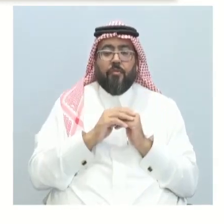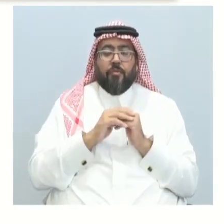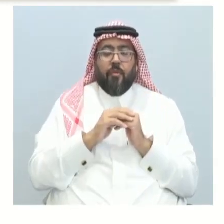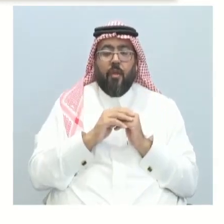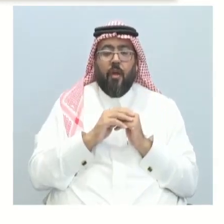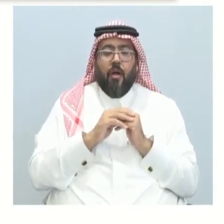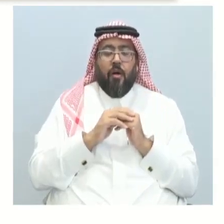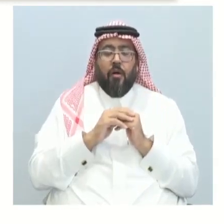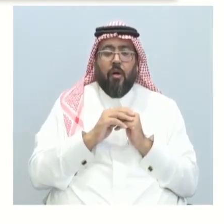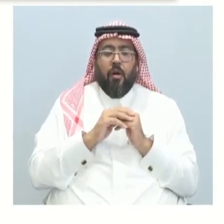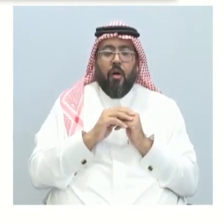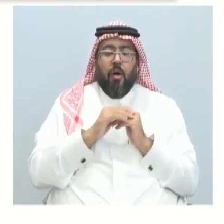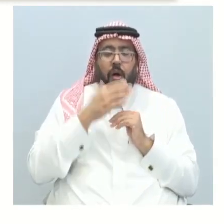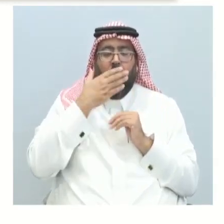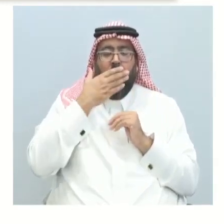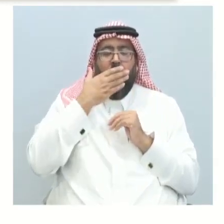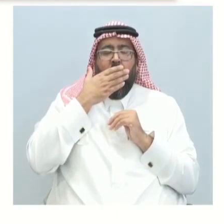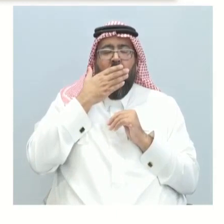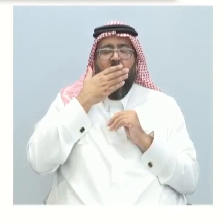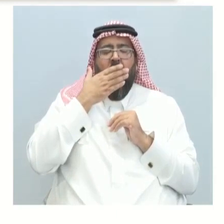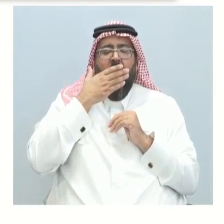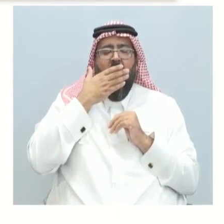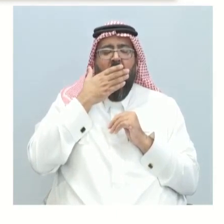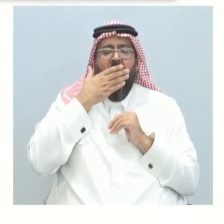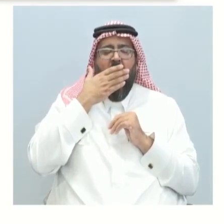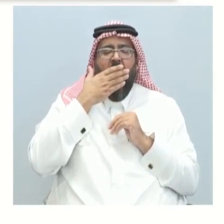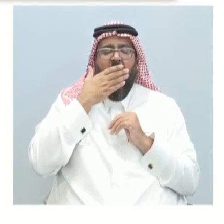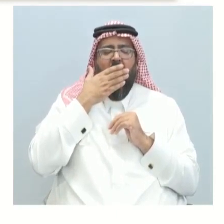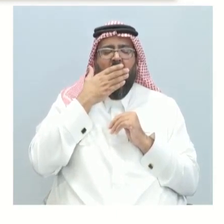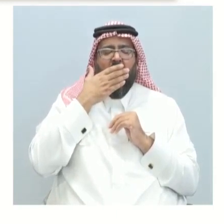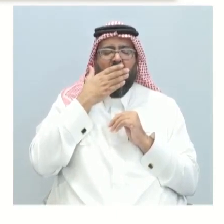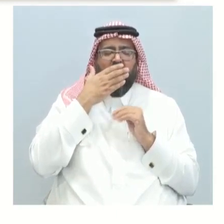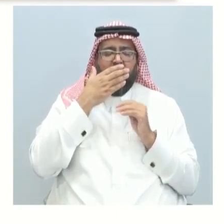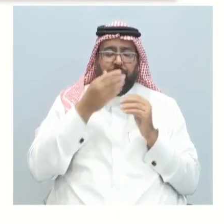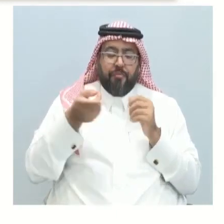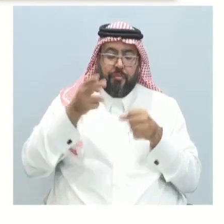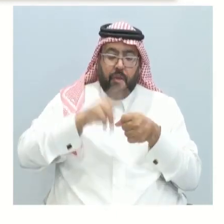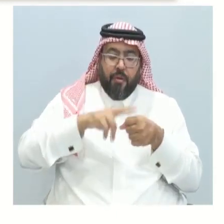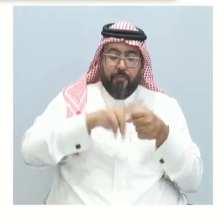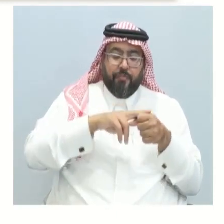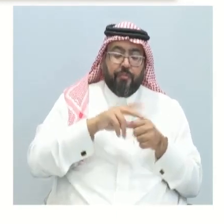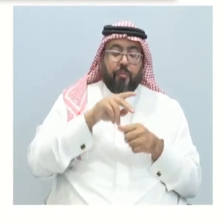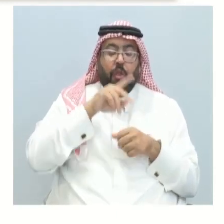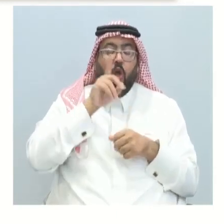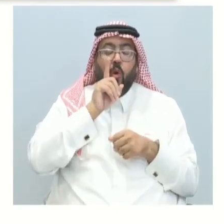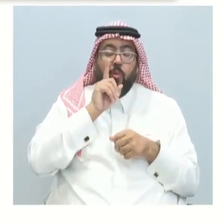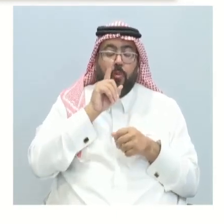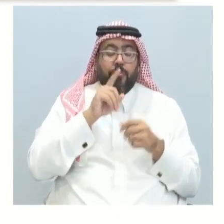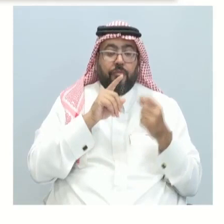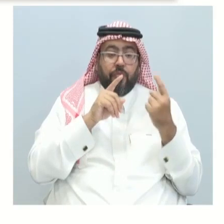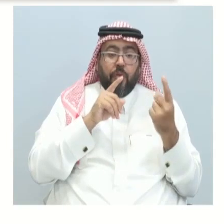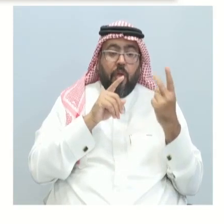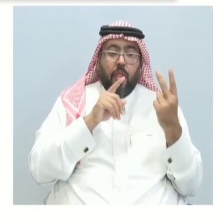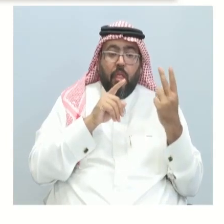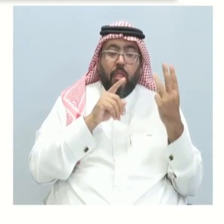من من جانب الاب ايضا تكرر الامر ببر الام وقدم على